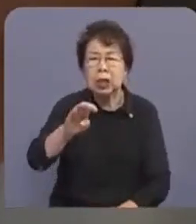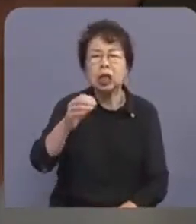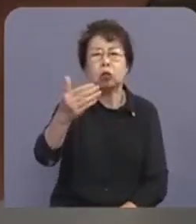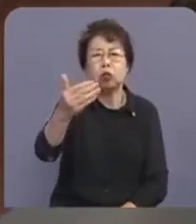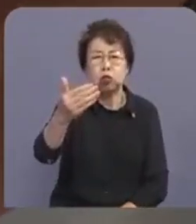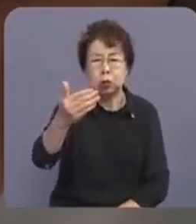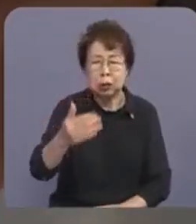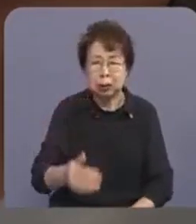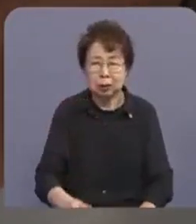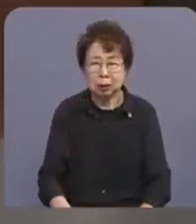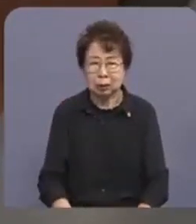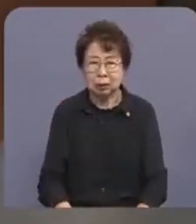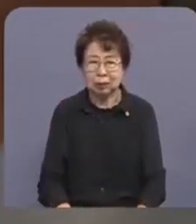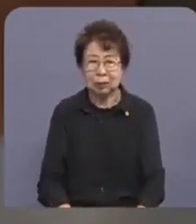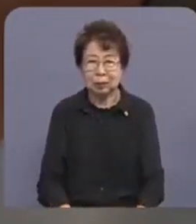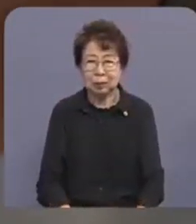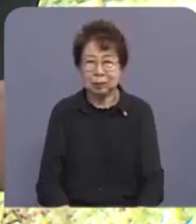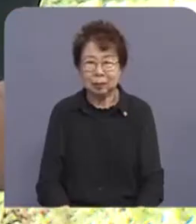49도에 달합니다.